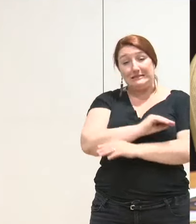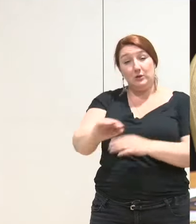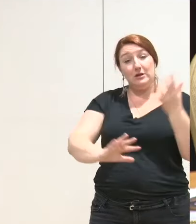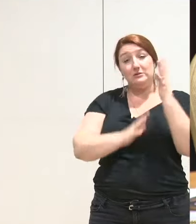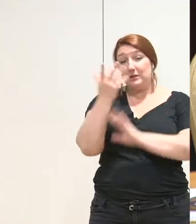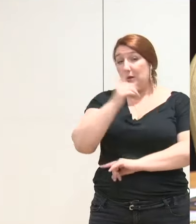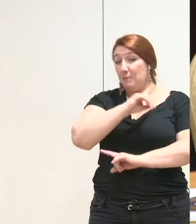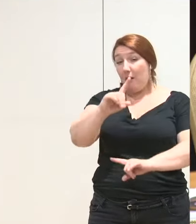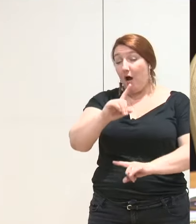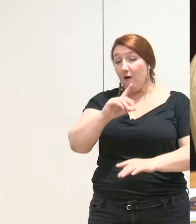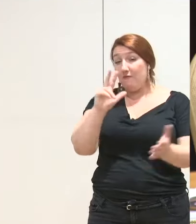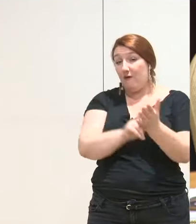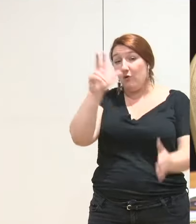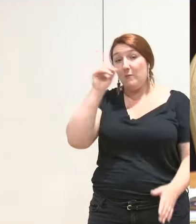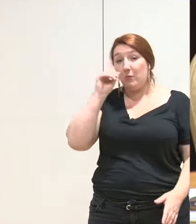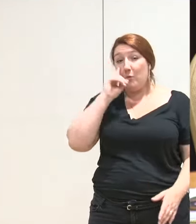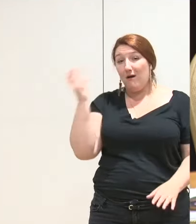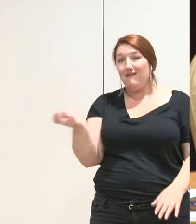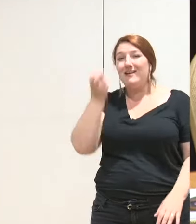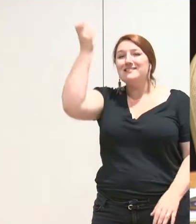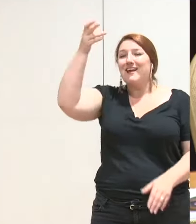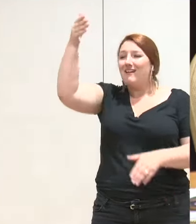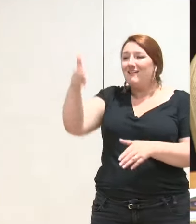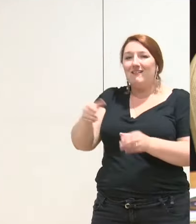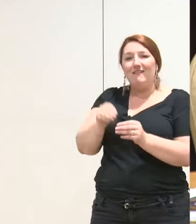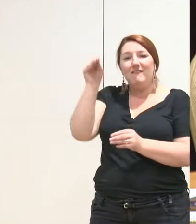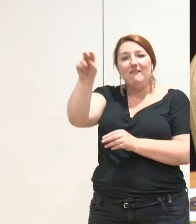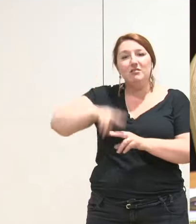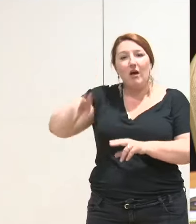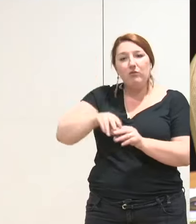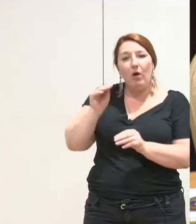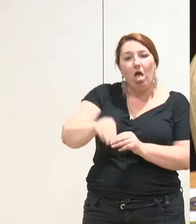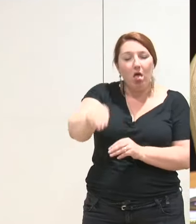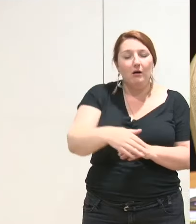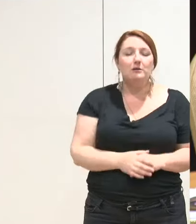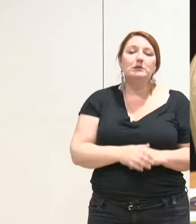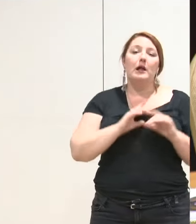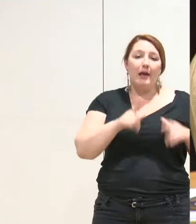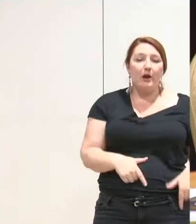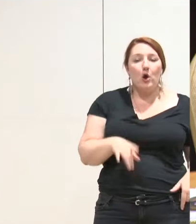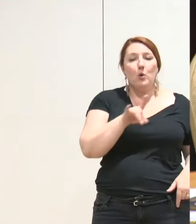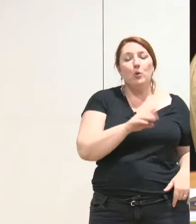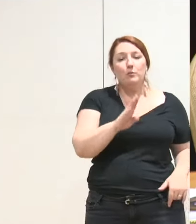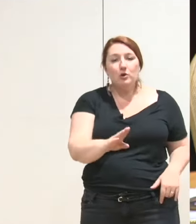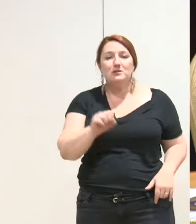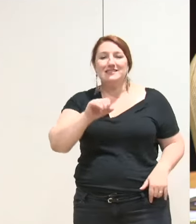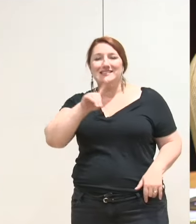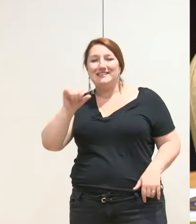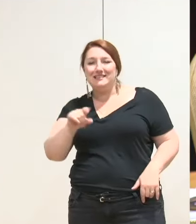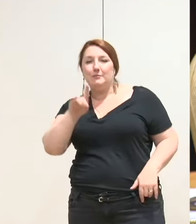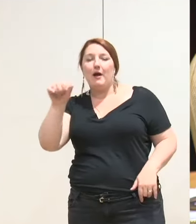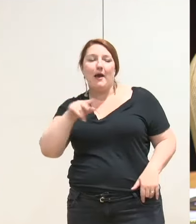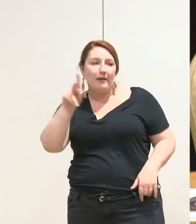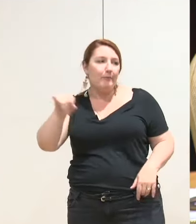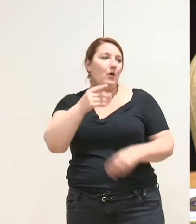encloisonnements des escaliers ont été différés les élèves des écoles houill blanches Sid Ibrahim Joseph Vallier qui n'ont pour seul